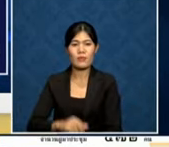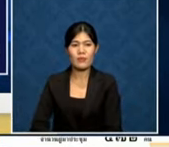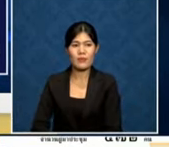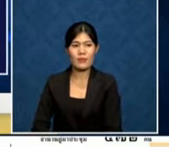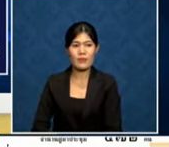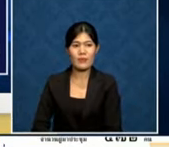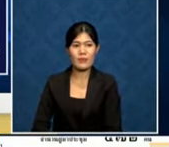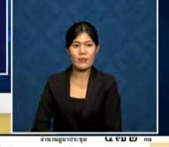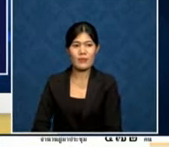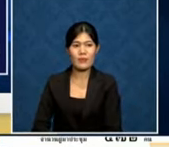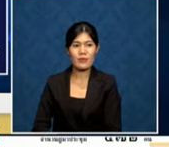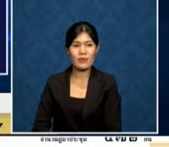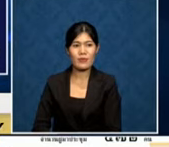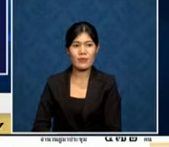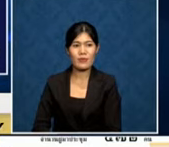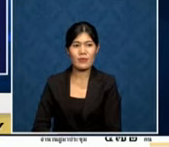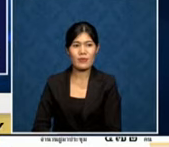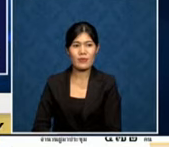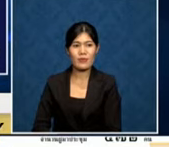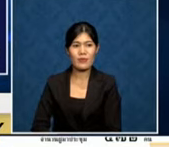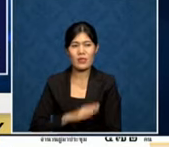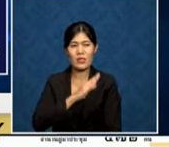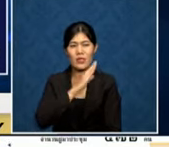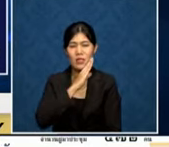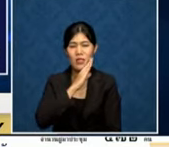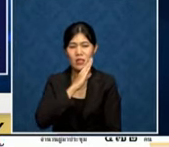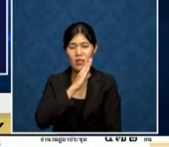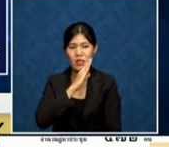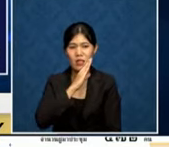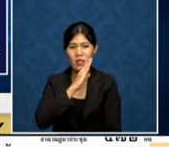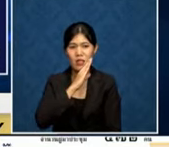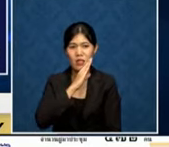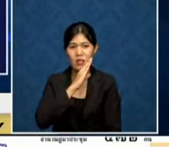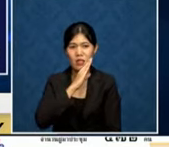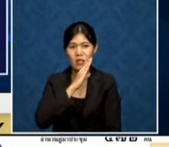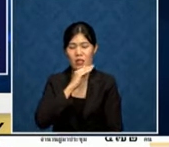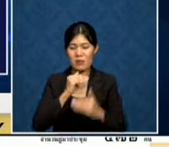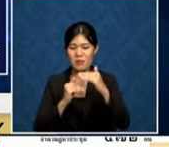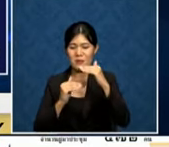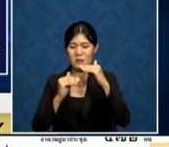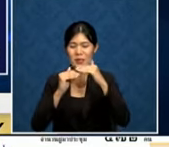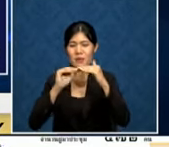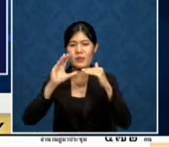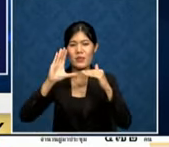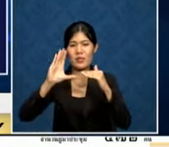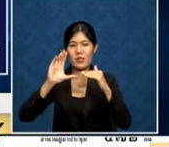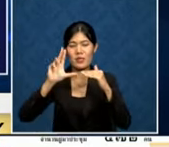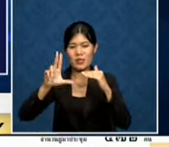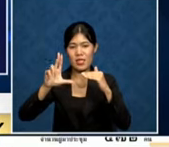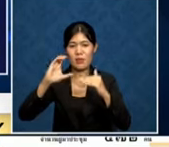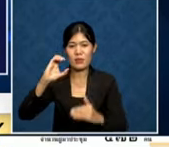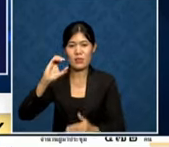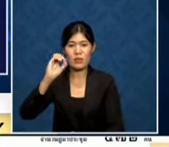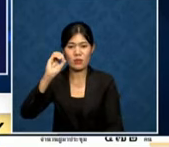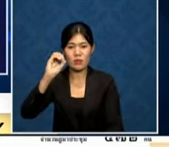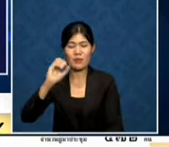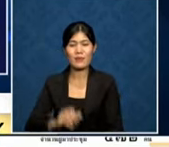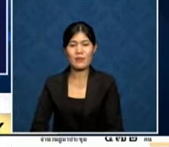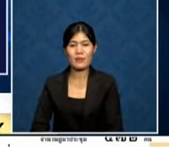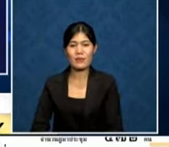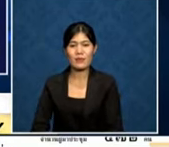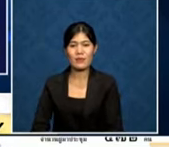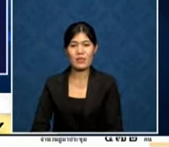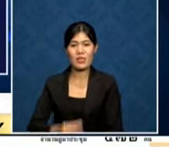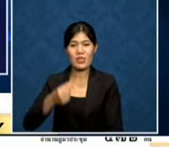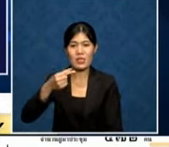ครับแต่ถ้ากรณีที่เลวร้ายที่สุดครับถ้าอุณหภูมิของโลกขึ้นไปแตะ 3องศาเมื่อไหร่ GDPของไทยจะหายไป 40